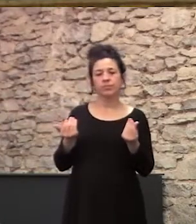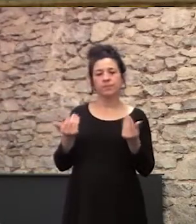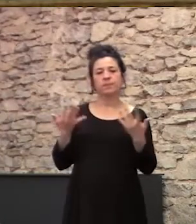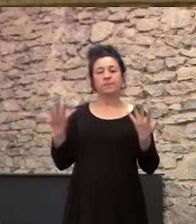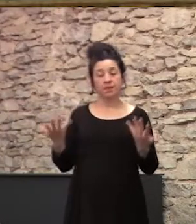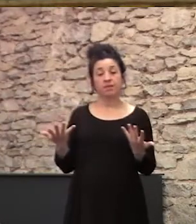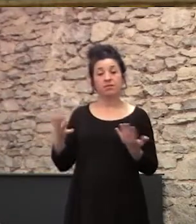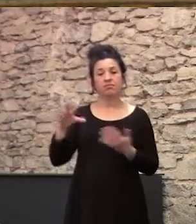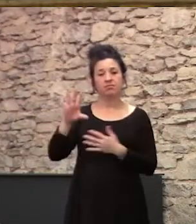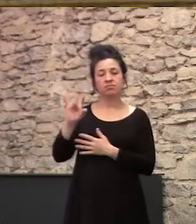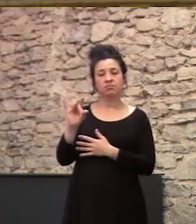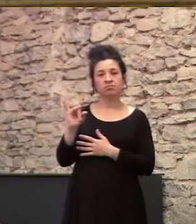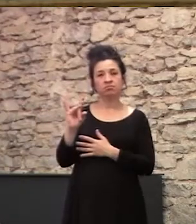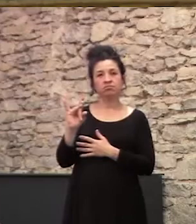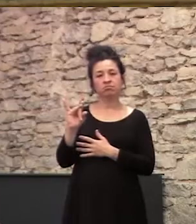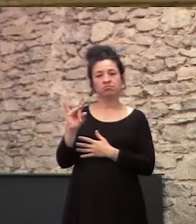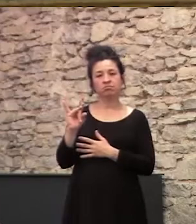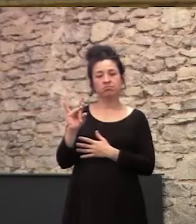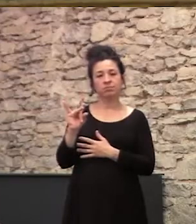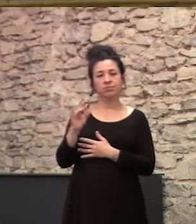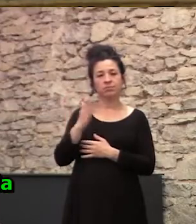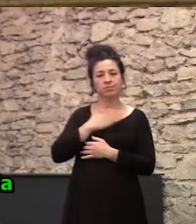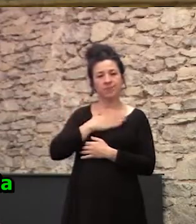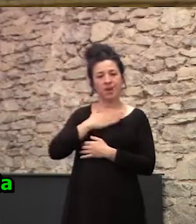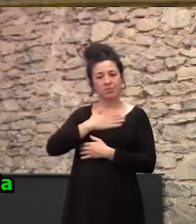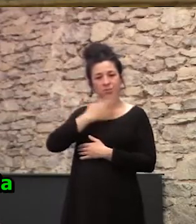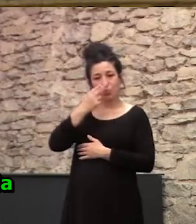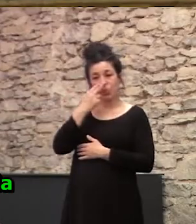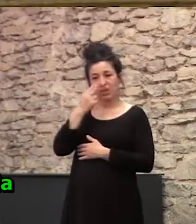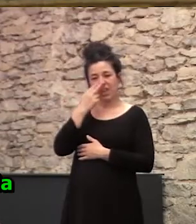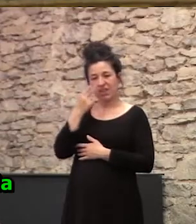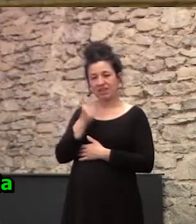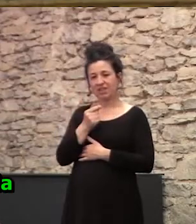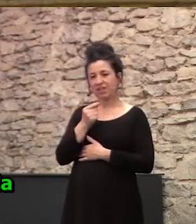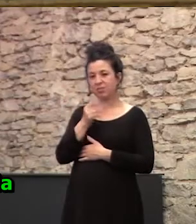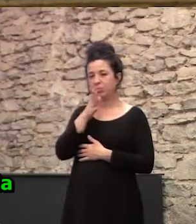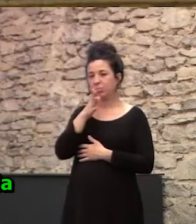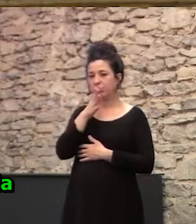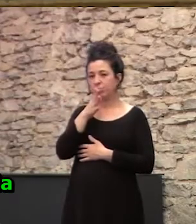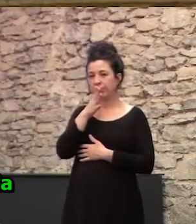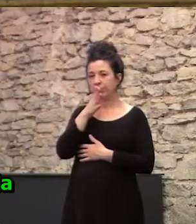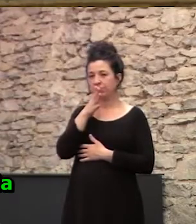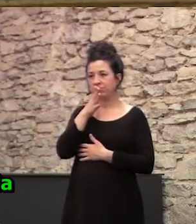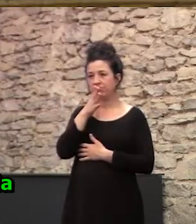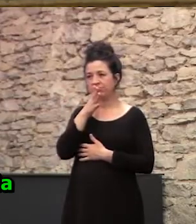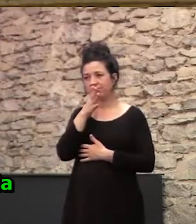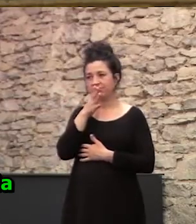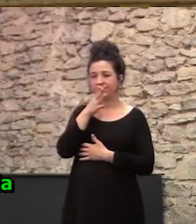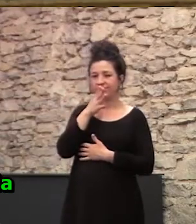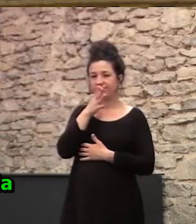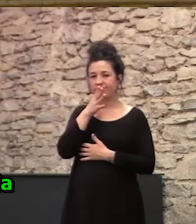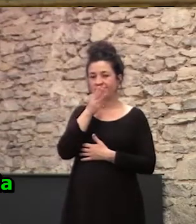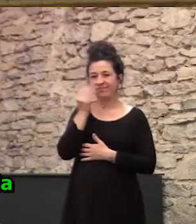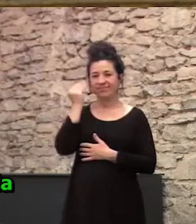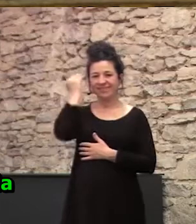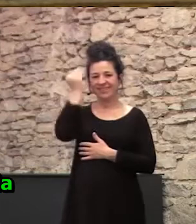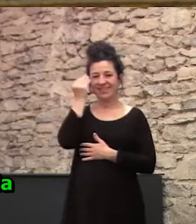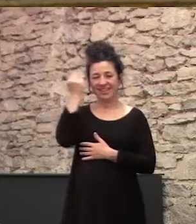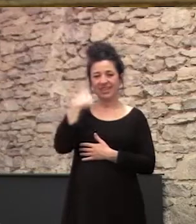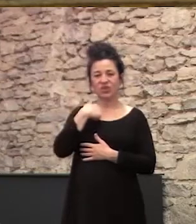Eta bai, hori niri interesantea erotzen zait. Beti, ze bestela, nik uste dut nik erokiko nukela joera